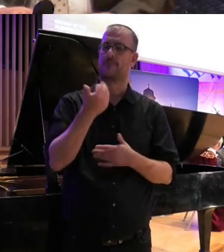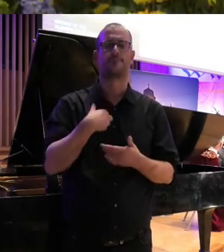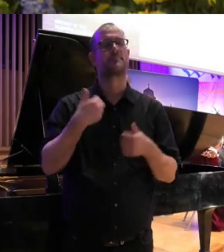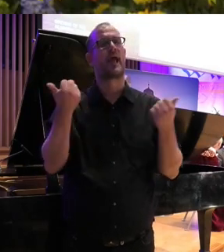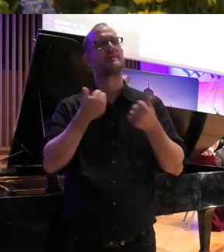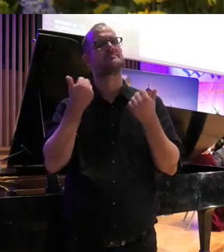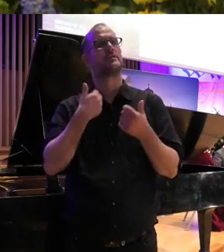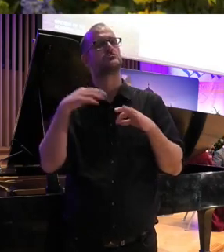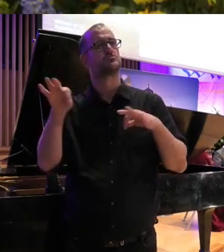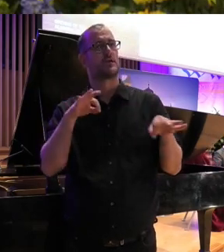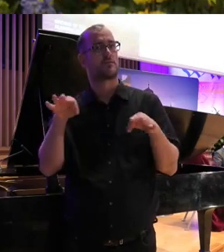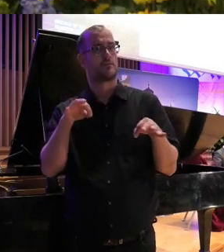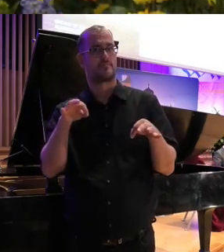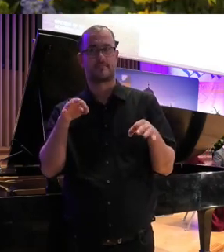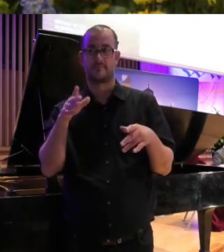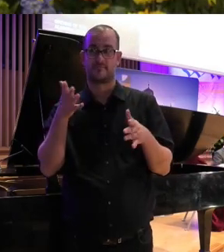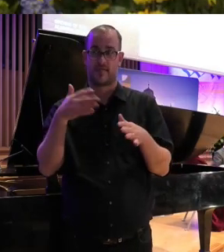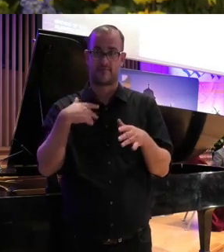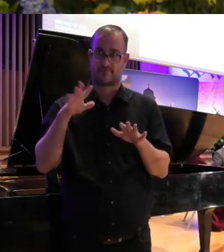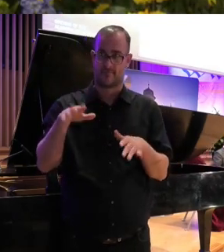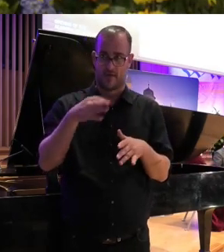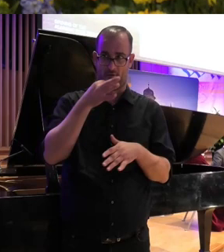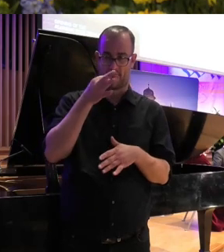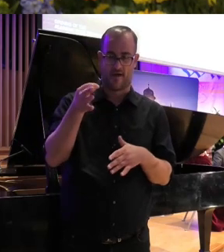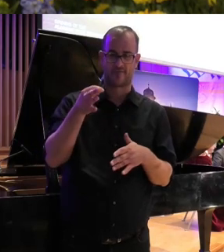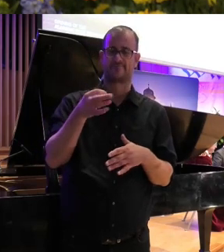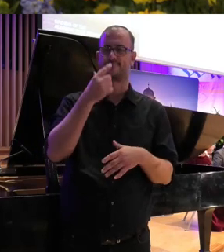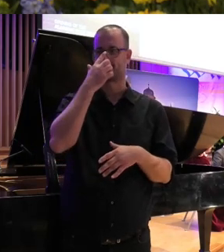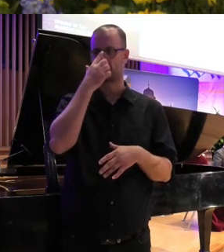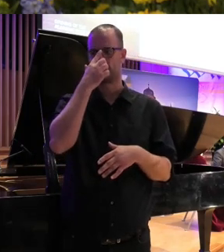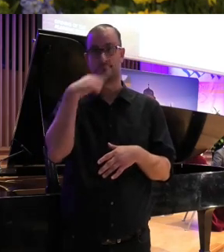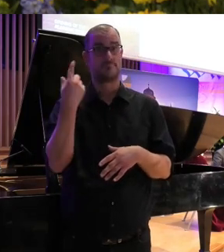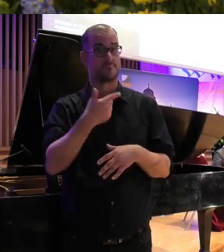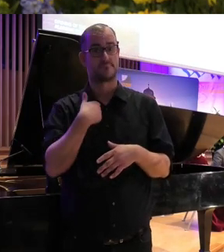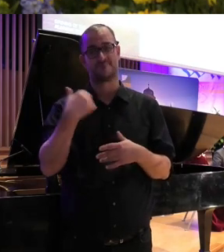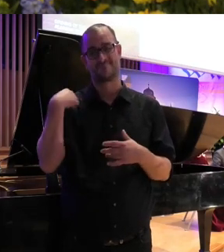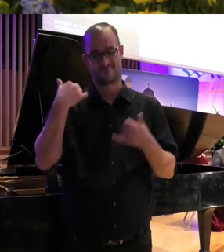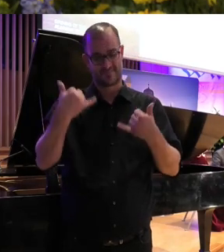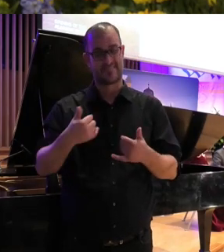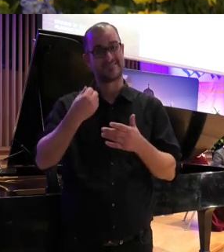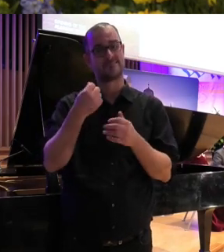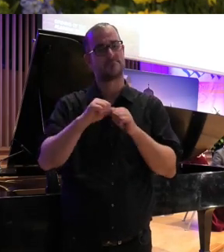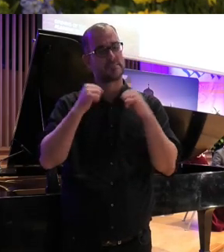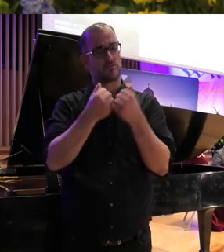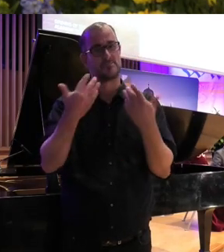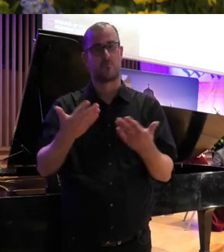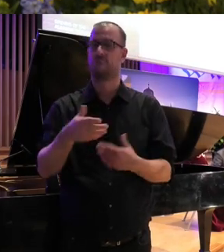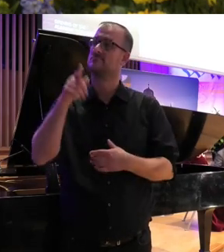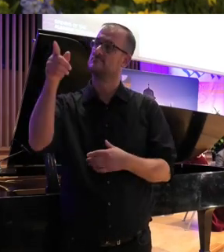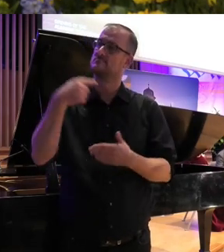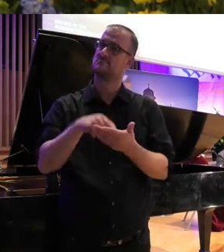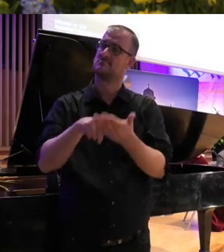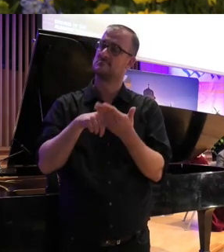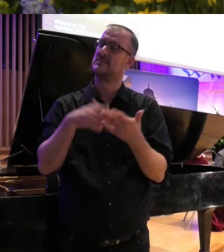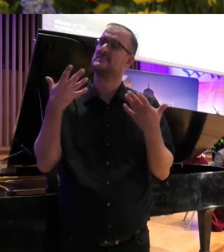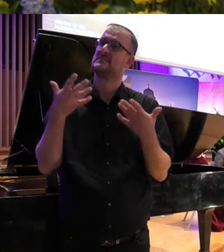Exzellenzstrategie. Sie gestatten, dass ich das vielleicht die Frage stelle. Also wir haben ja jetzt die Situation, Sie haben auch darauf hingewiesen, dass wir 10